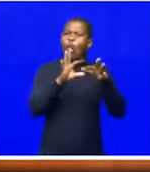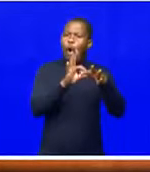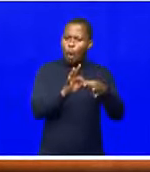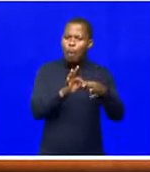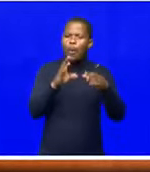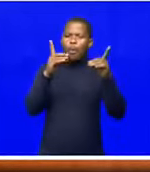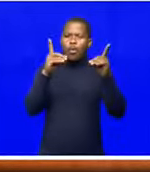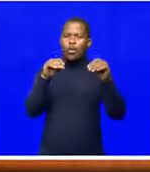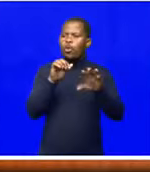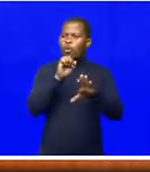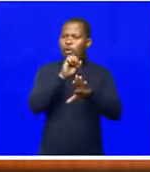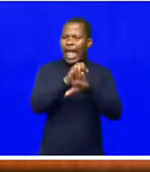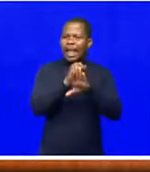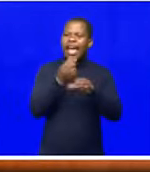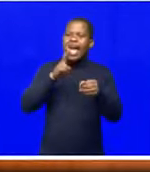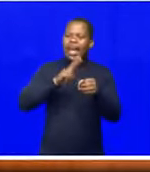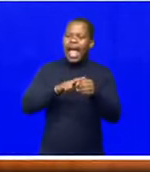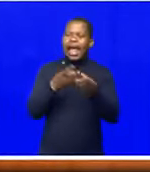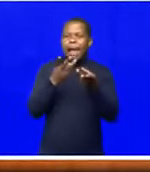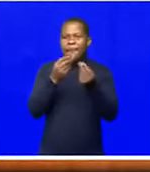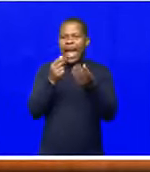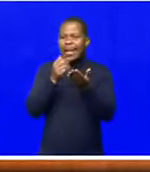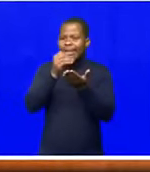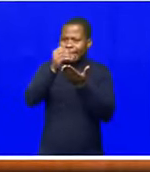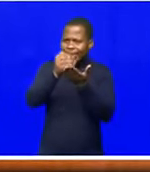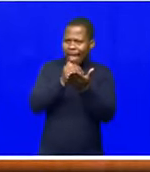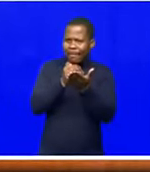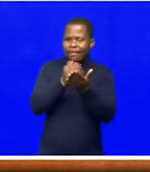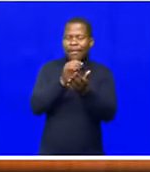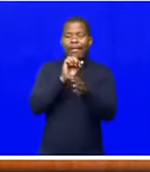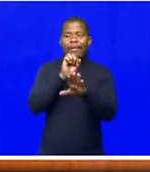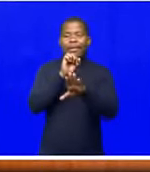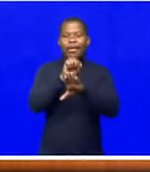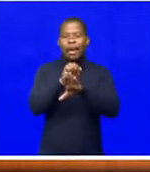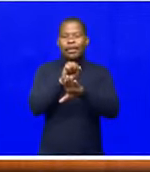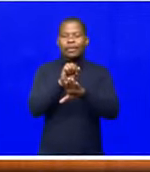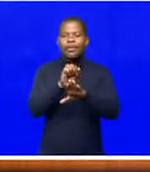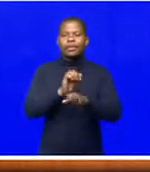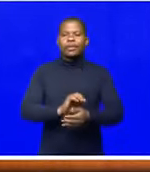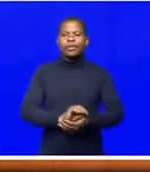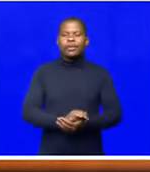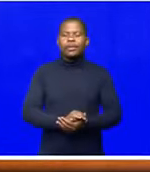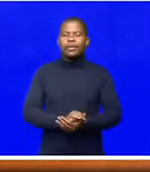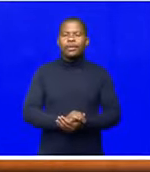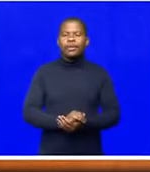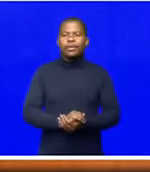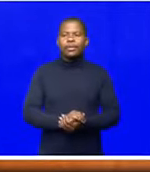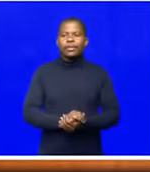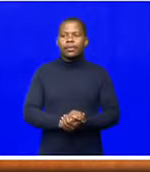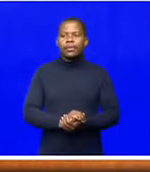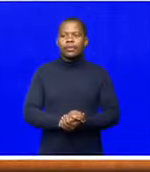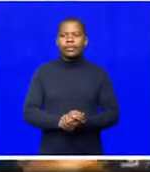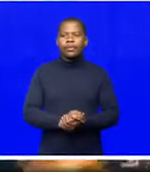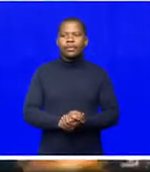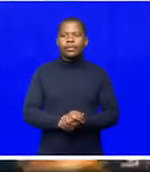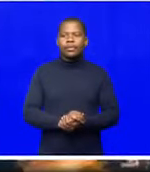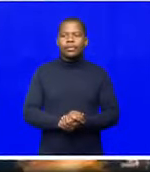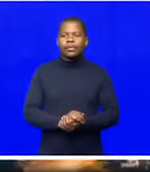isikhathi sekuhamba aseyive nemali ende kahle ngendlela lemlungela konaye.